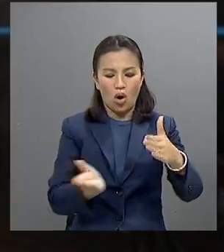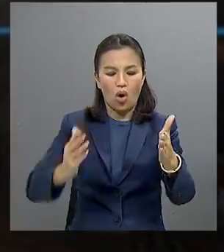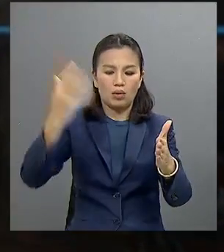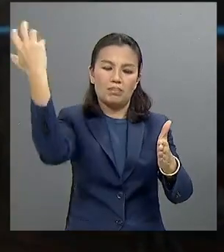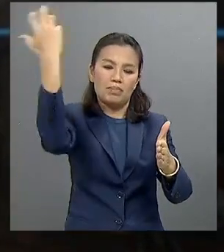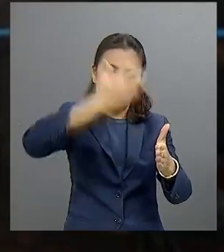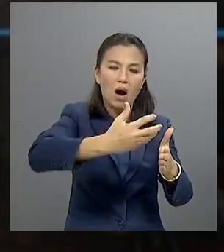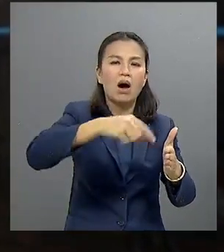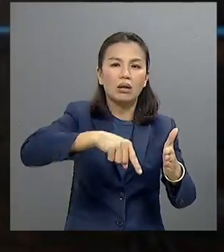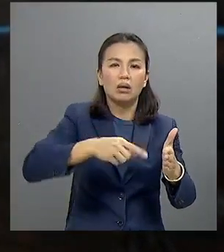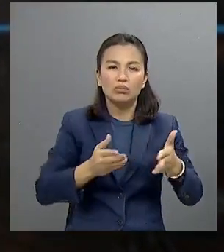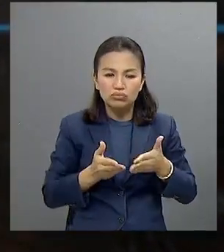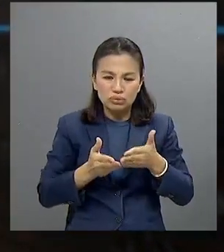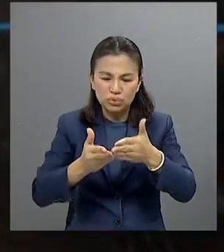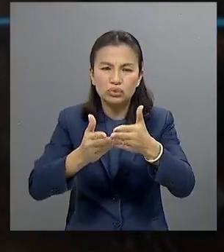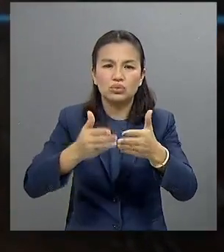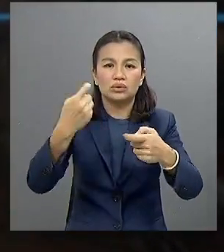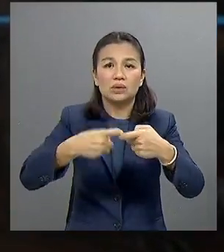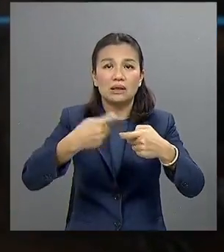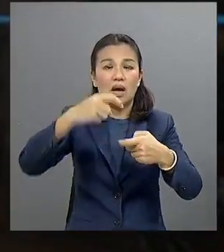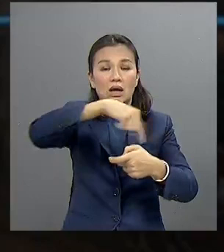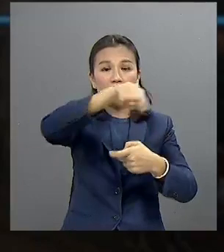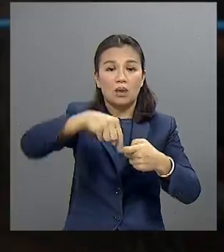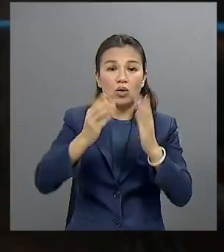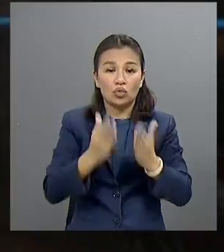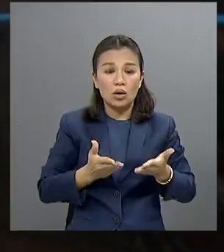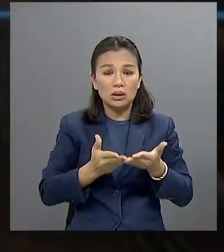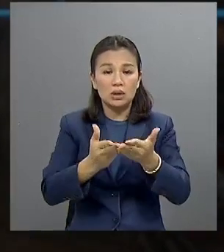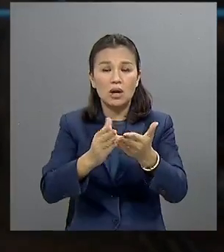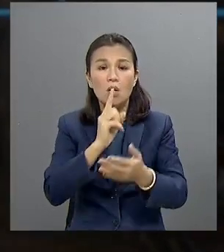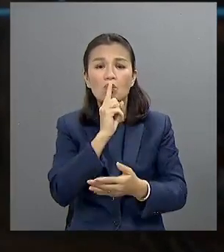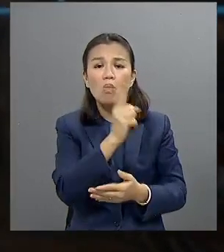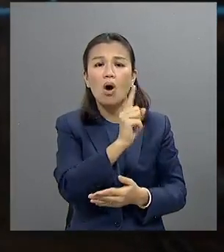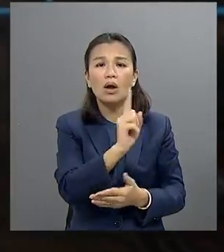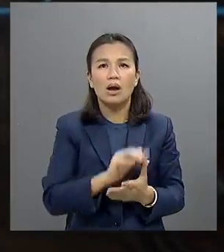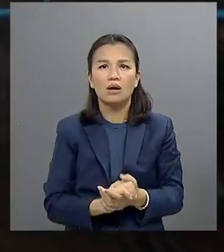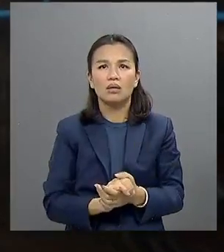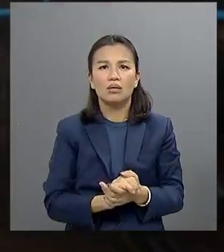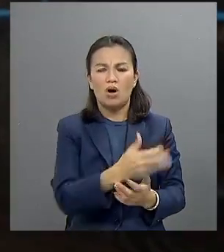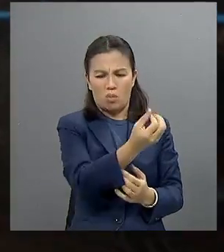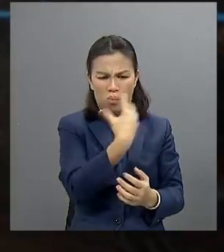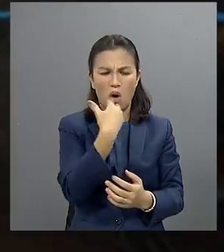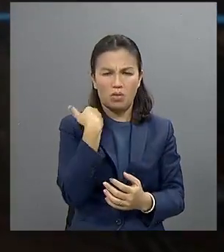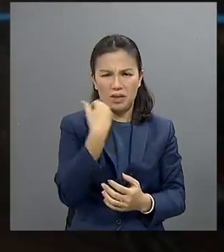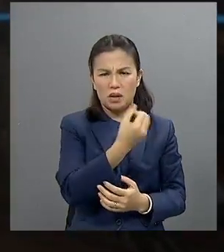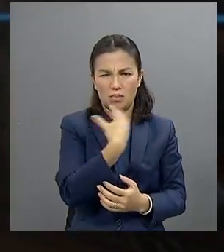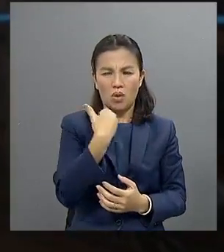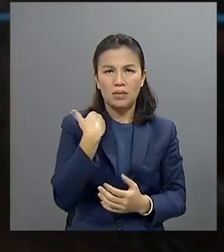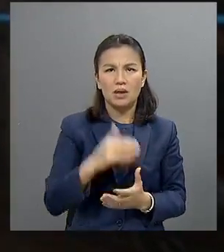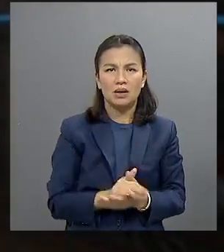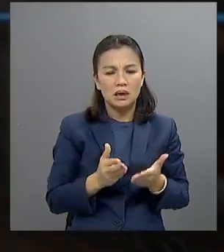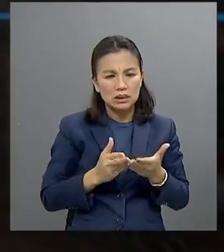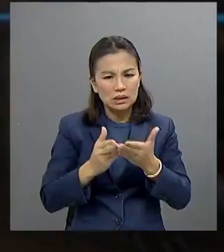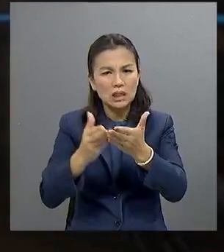มีชาวเรือเขามาบ่นอะไรให้เราฟังบ้างหรือ เปล่าเขาบ่นบ่อยเลย ว่ายังไงบ้าง ว่าเรือออกไม่ได้จะทำไง